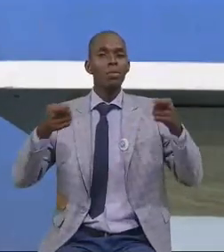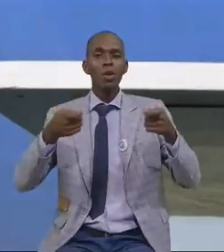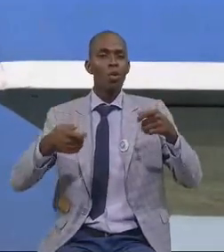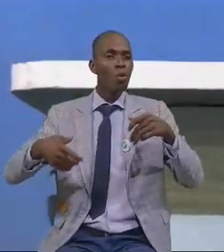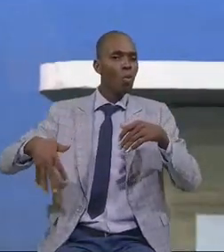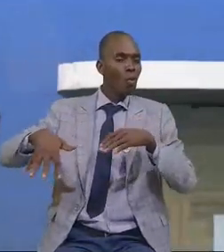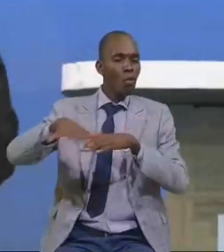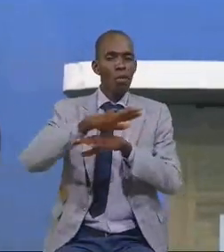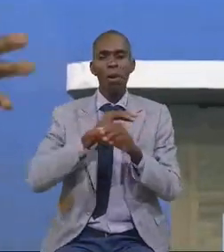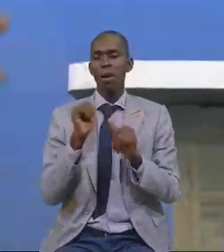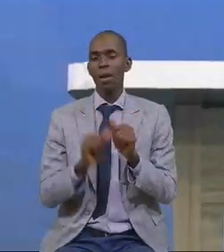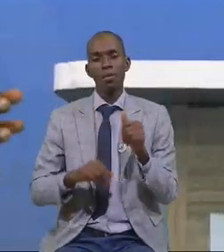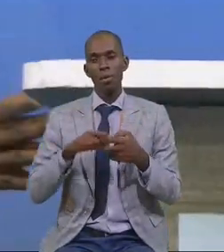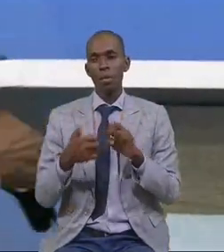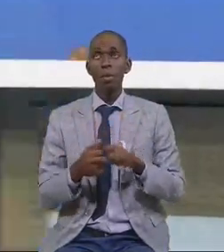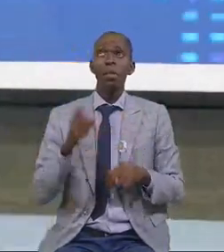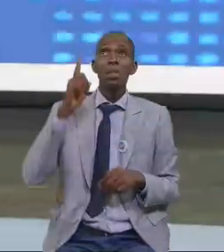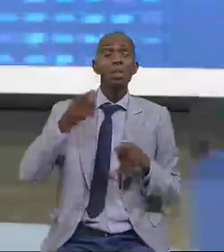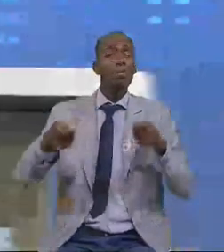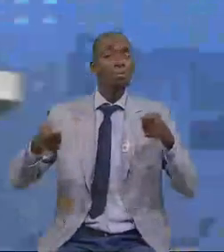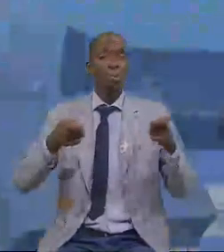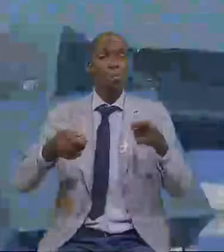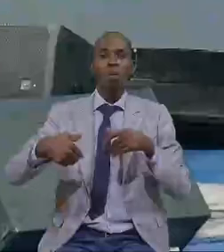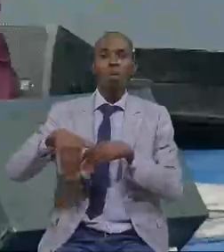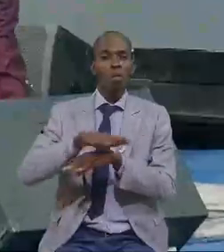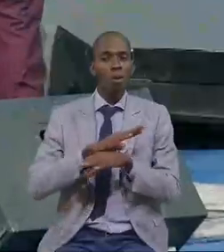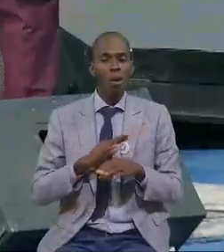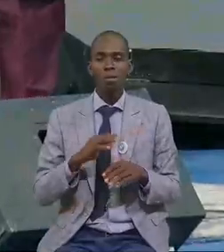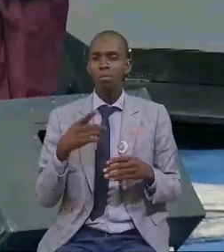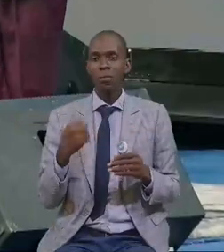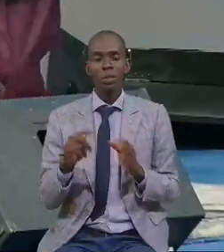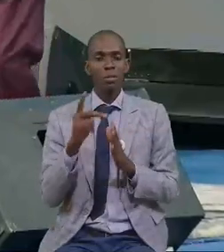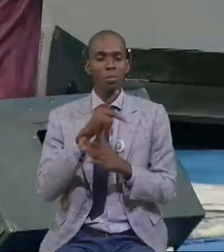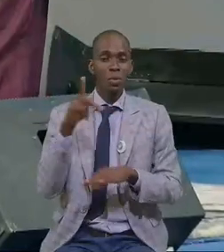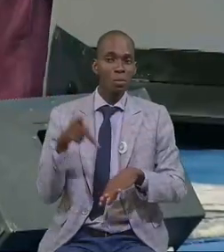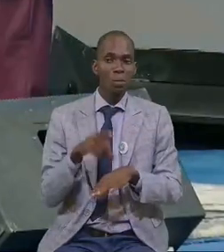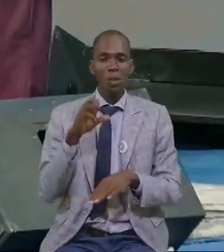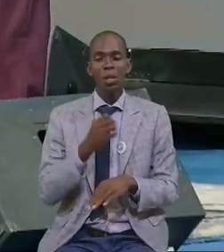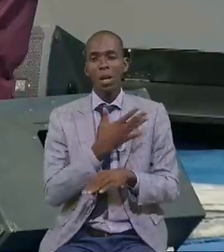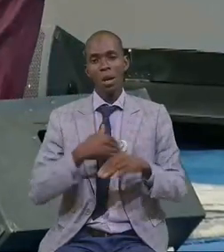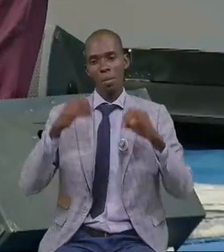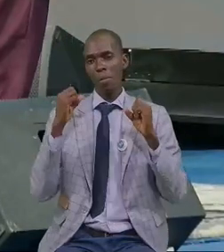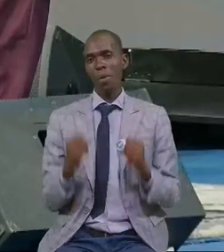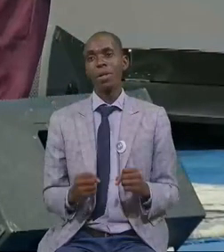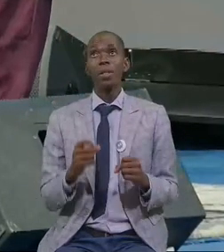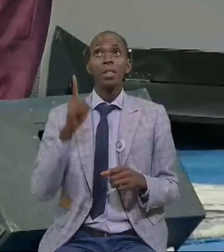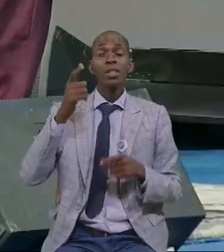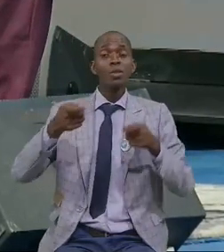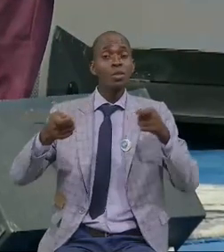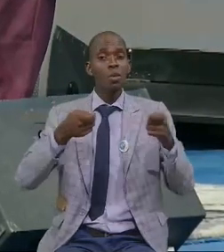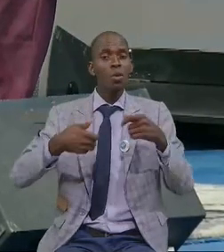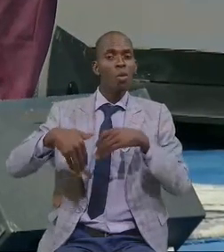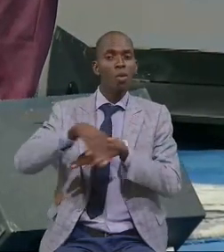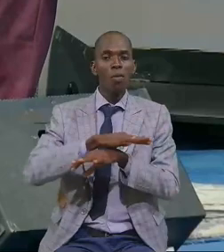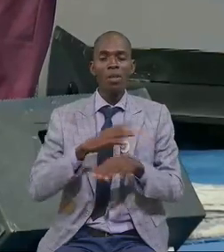sur tout problème. Il règne sur les dominations et les autorités. Il